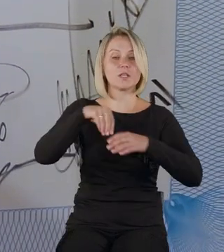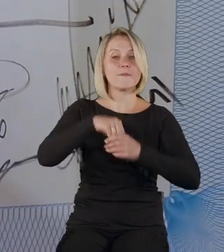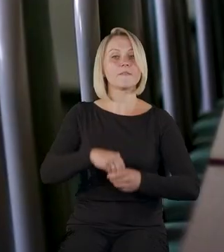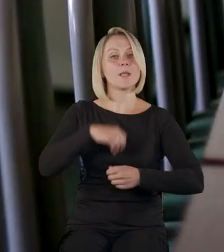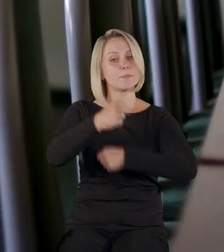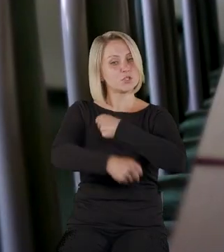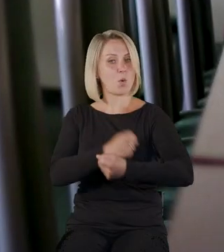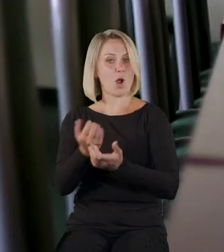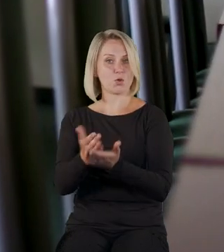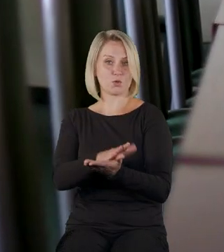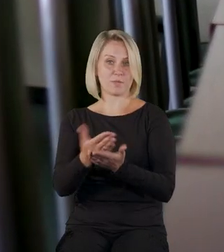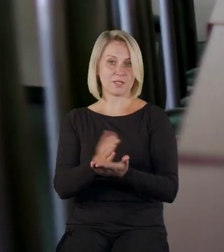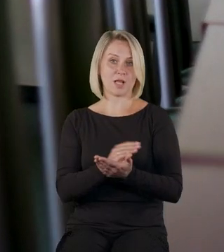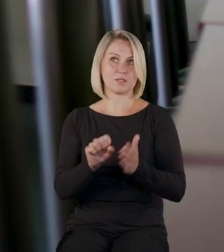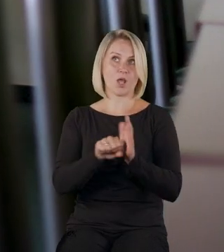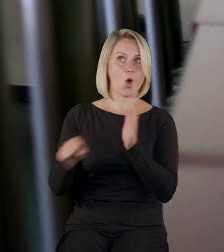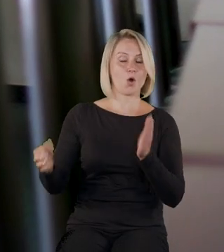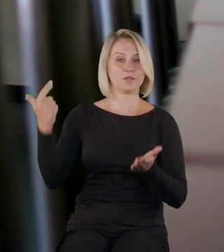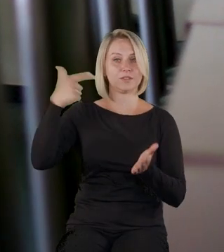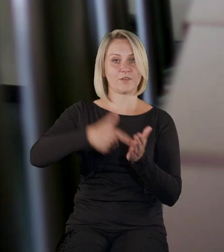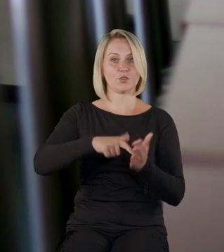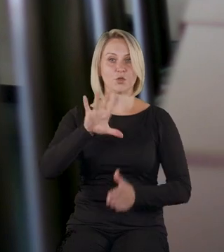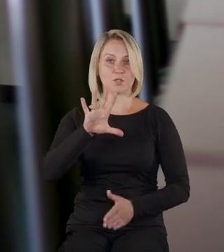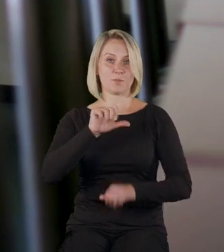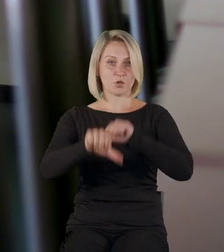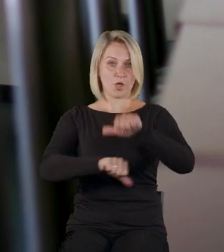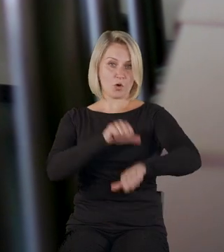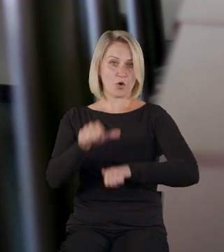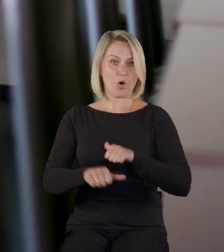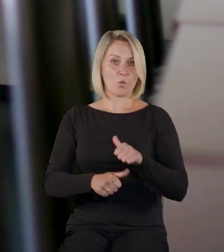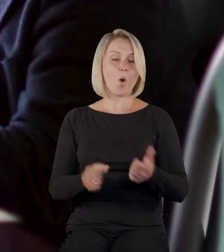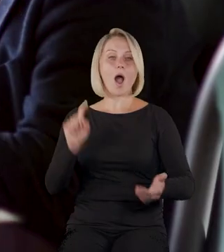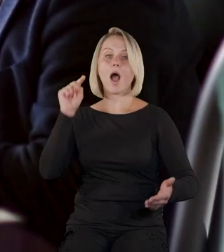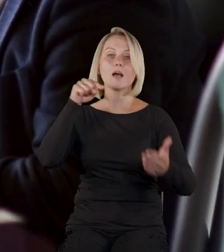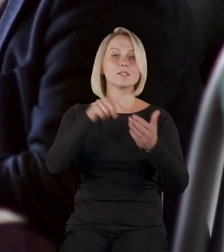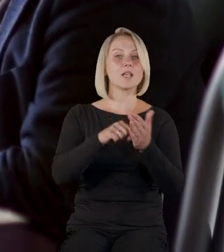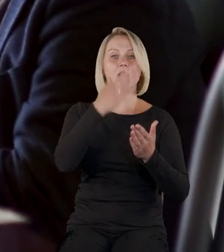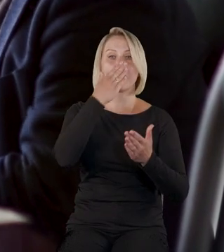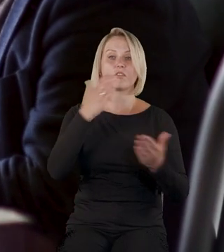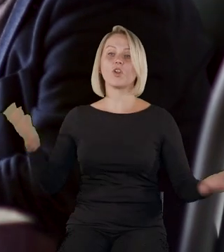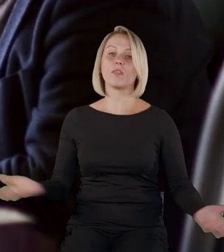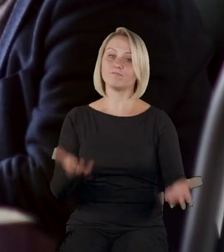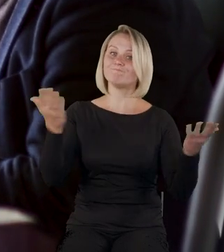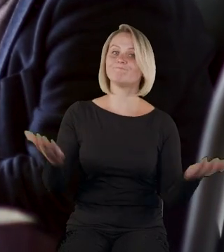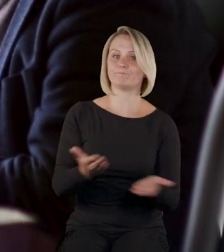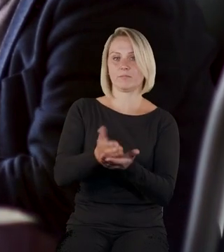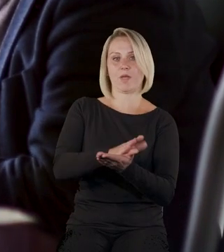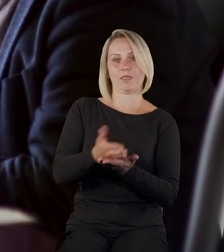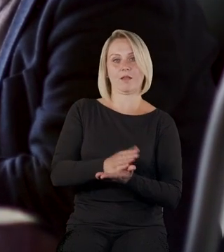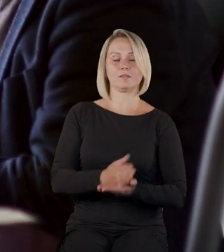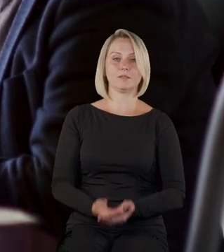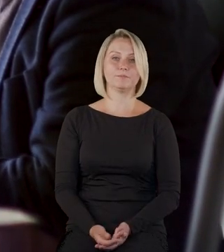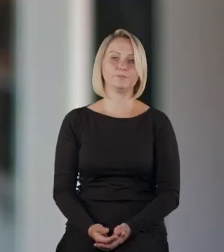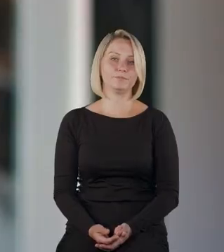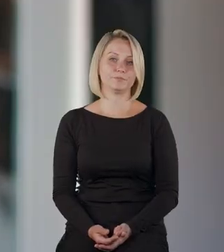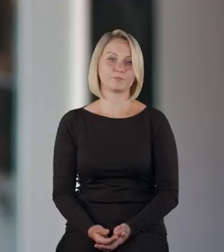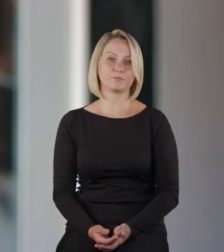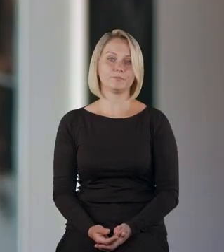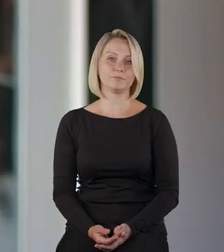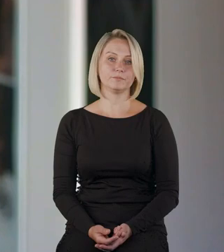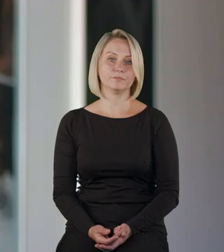od 2005 roku. Głównym zadaniem Śląskiego Centrum jest promocja idei mediacji.